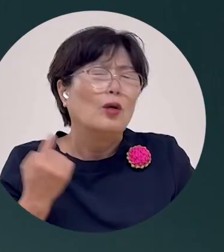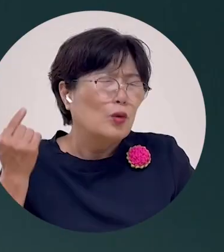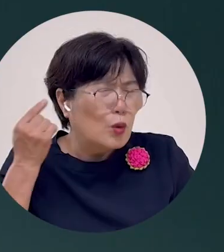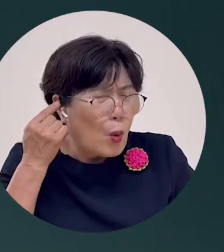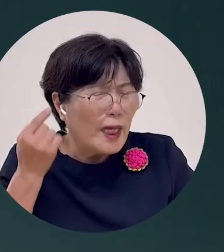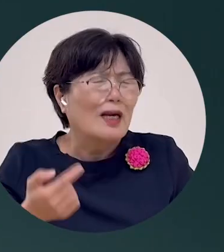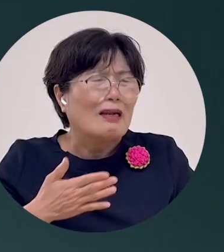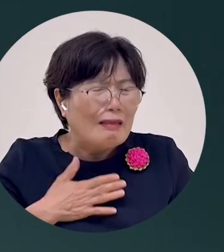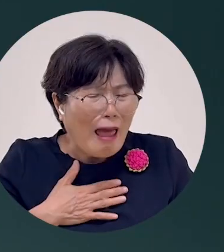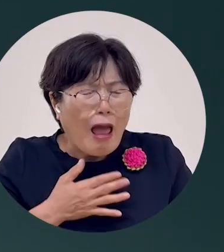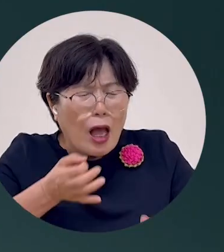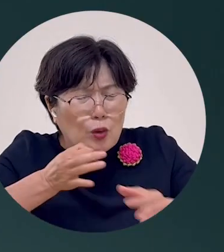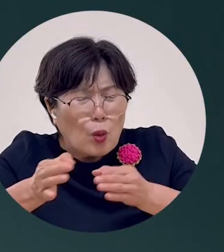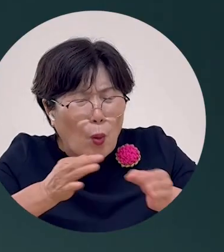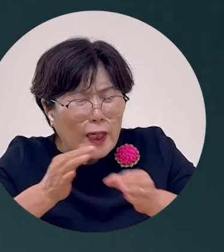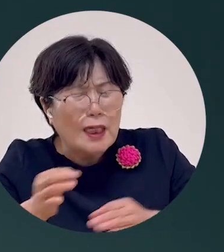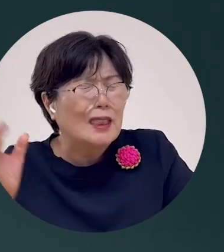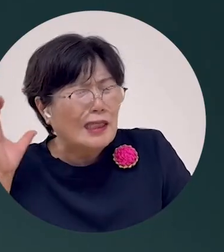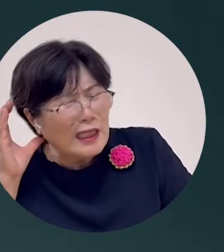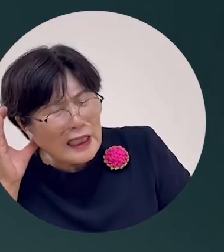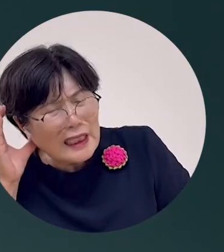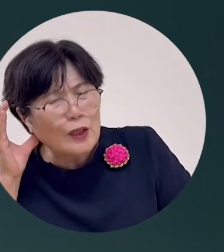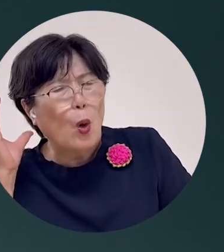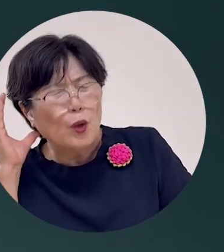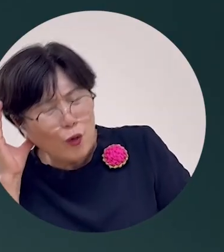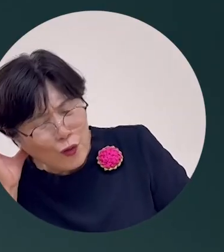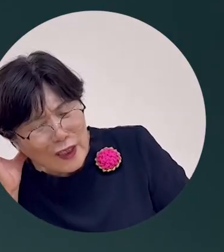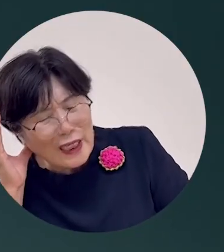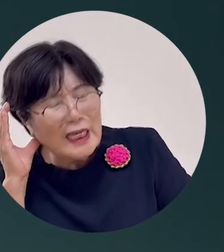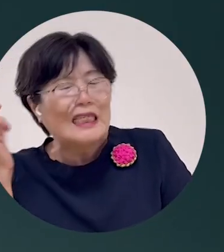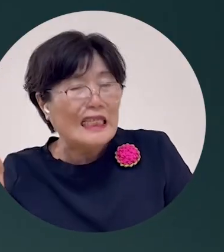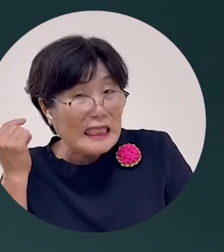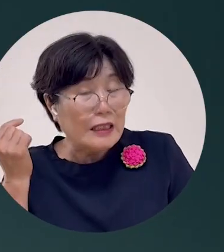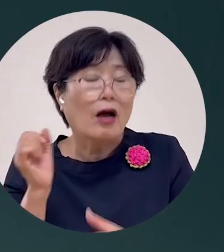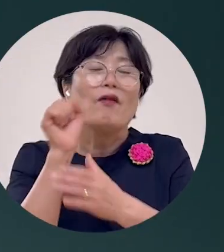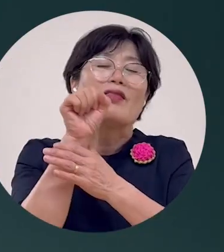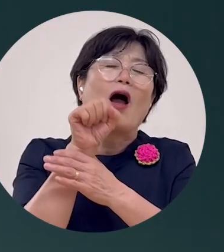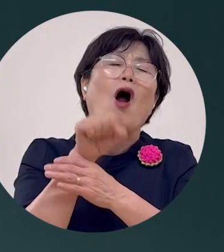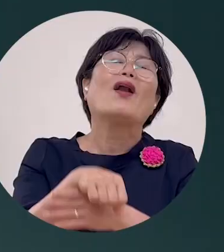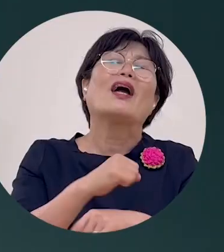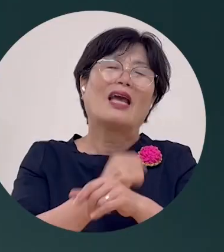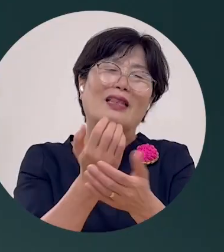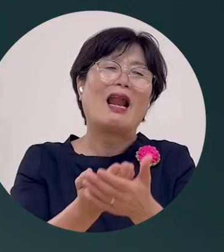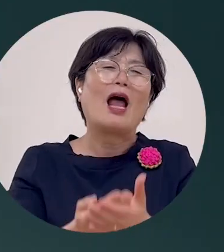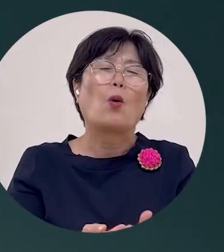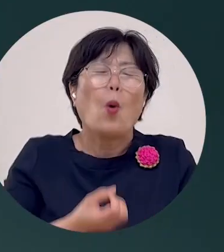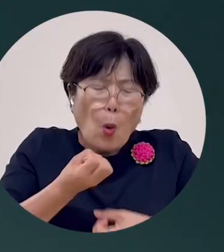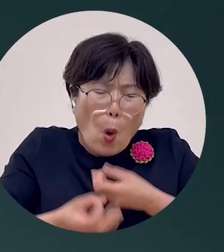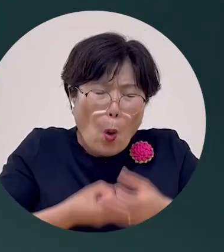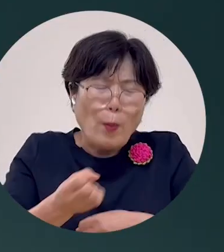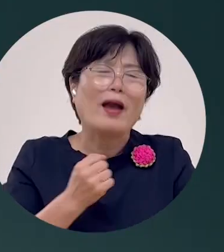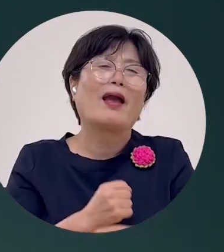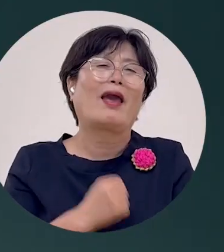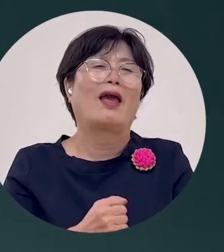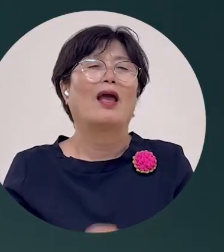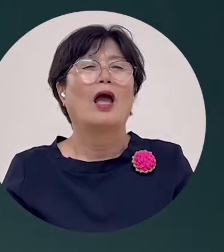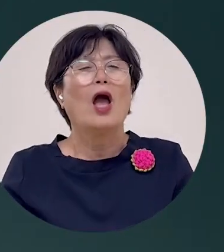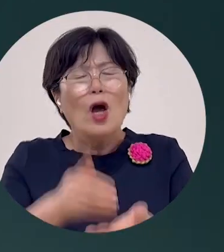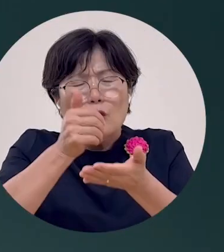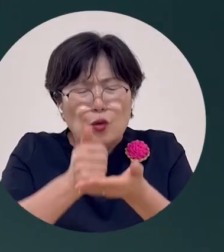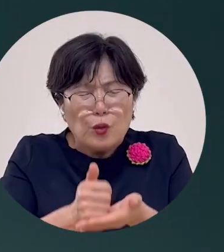귀를 기울여 달라고 하나님께 부르짖습니다. 그러면서 고백하기를